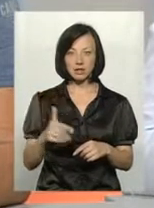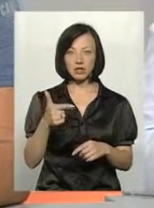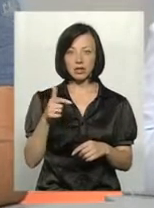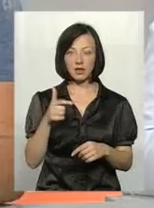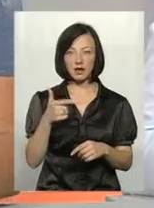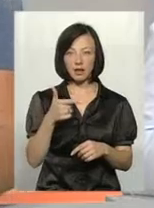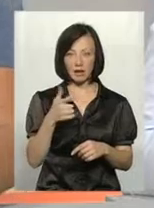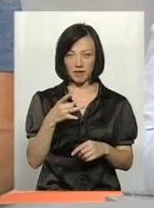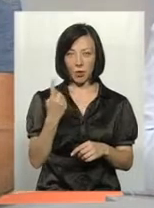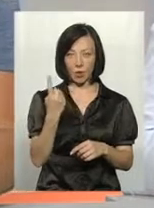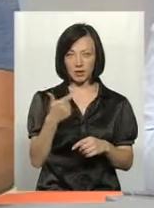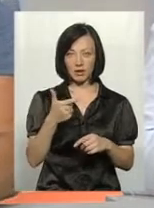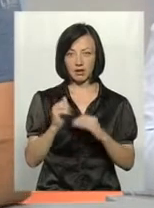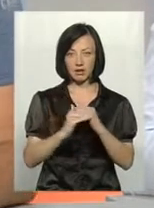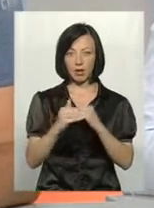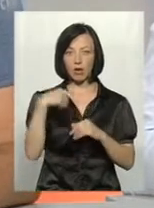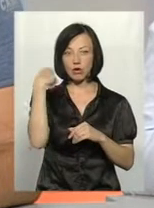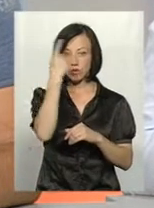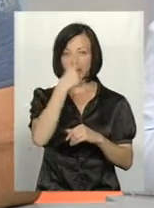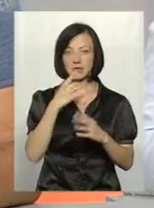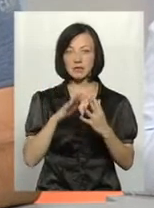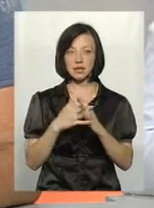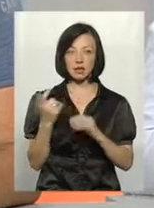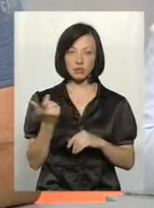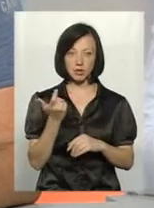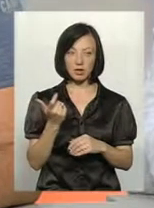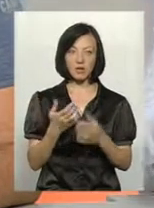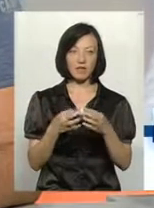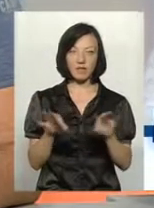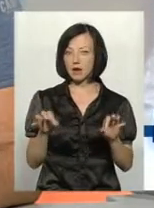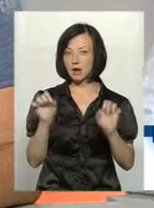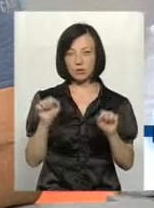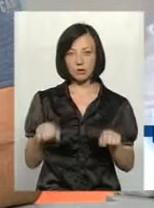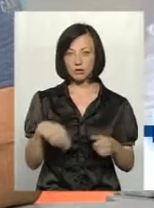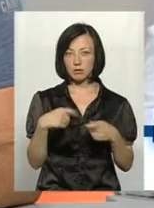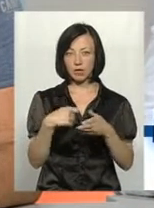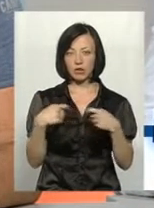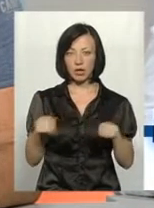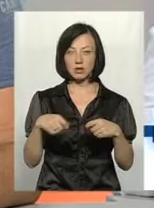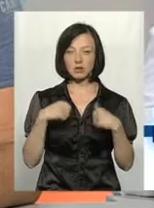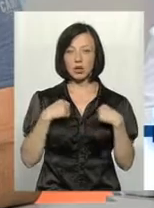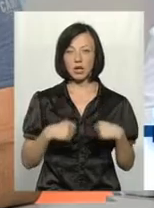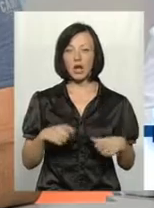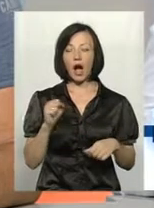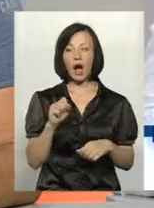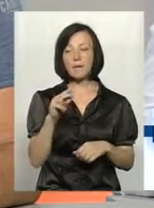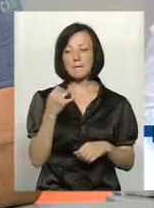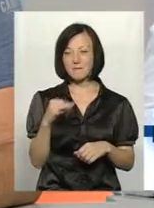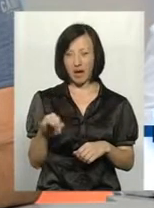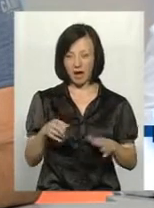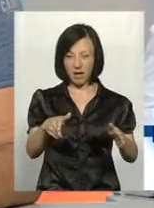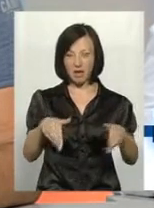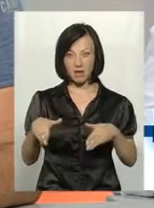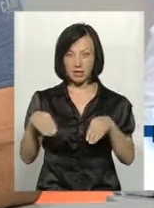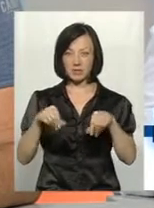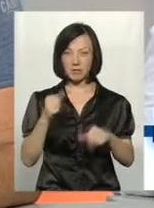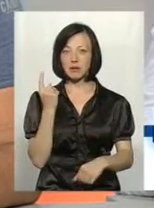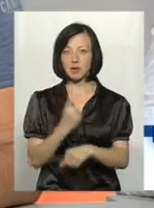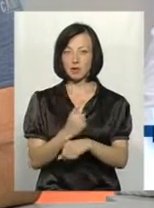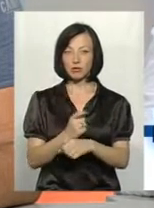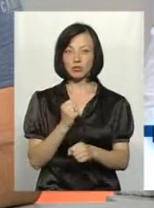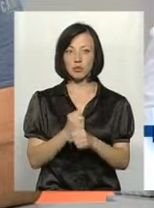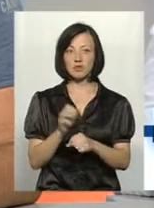люди продають особисто селянське. Він вільний, його можна продати спокійно. Щодо пайової землі, мораторій